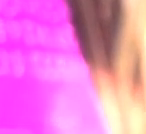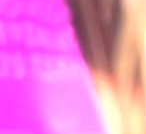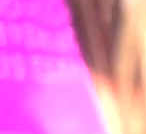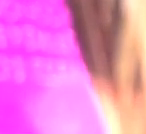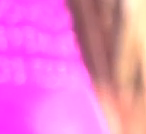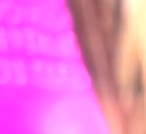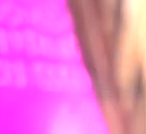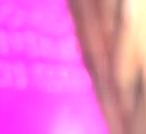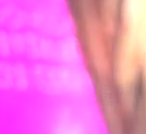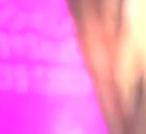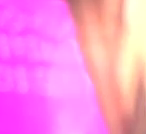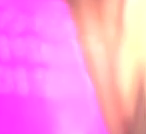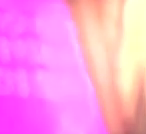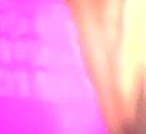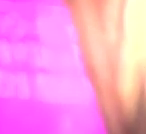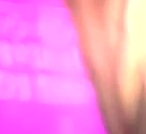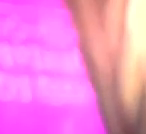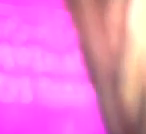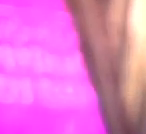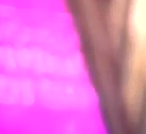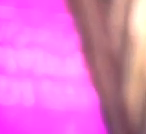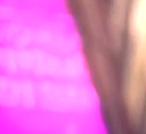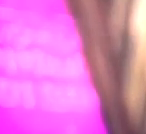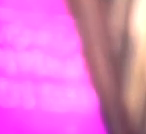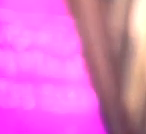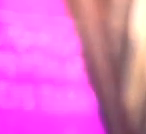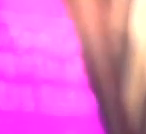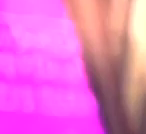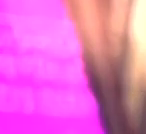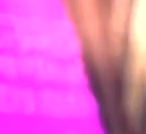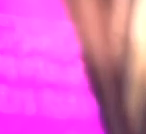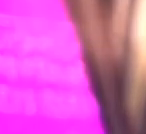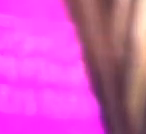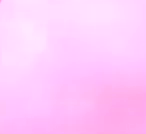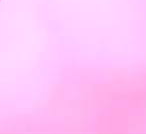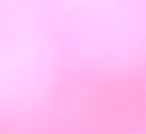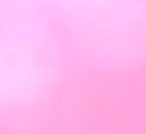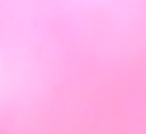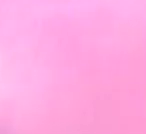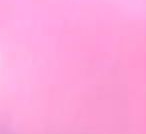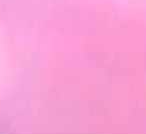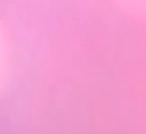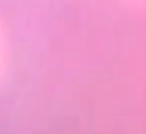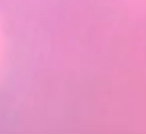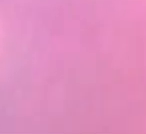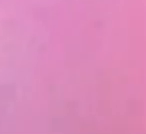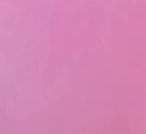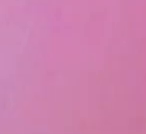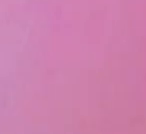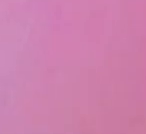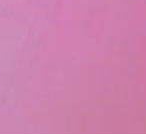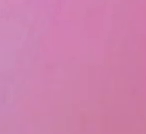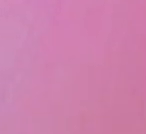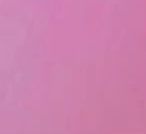jarangladi. Ularda xalqimiz o'z qalbining dog'larini his etdi. Pushkinning Bog'chasaroy